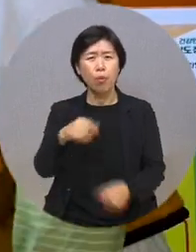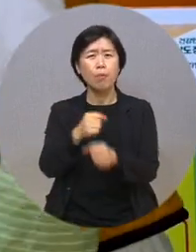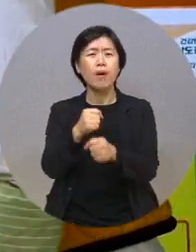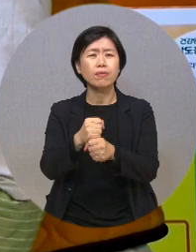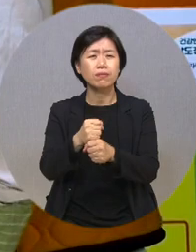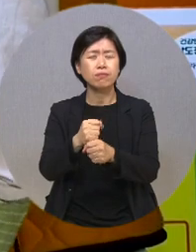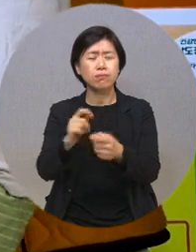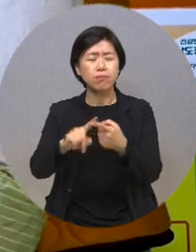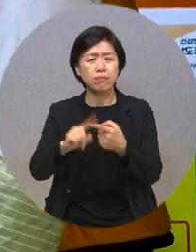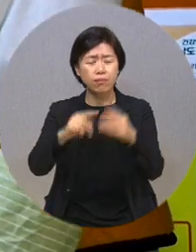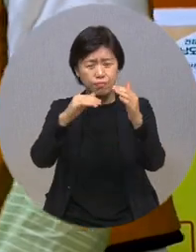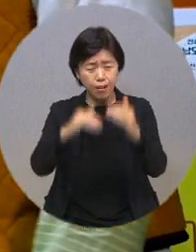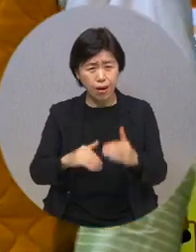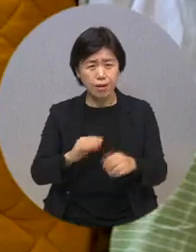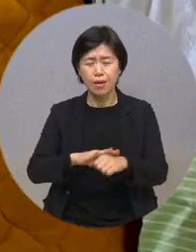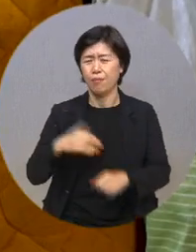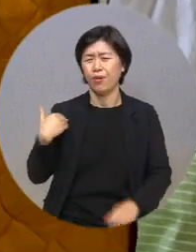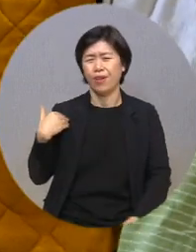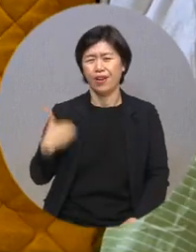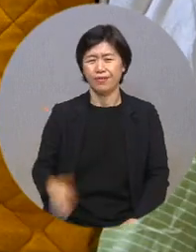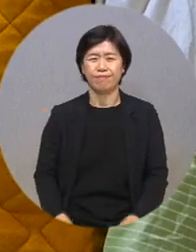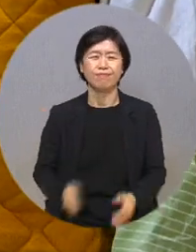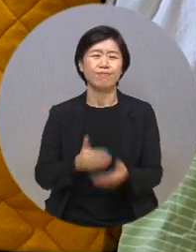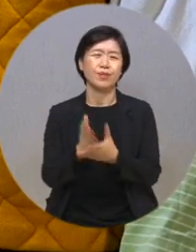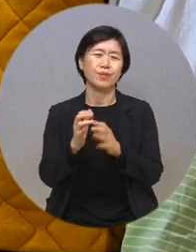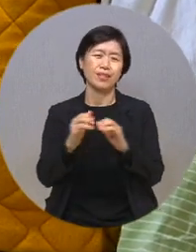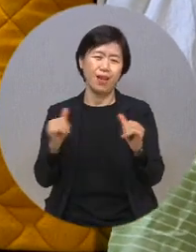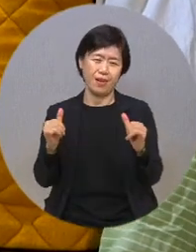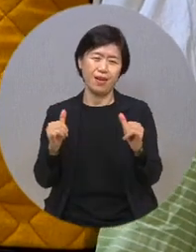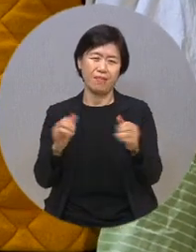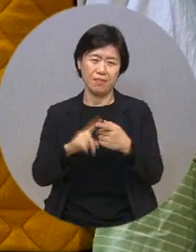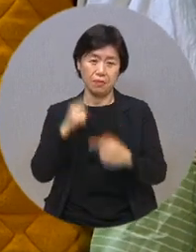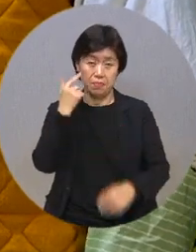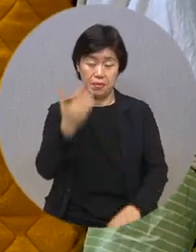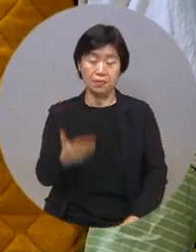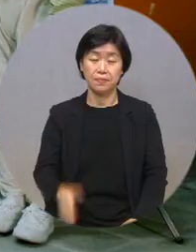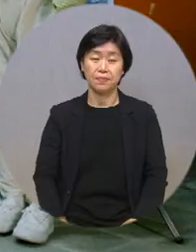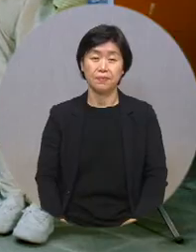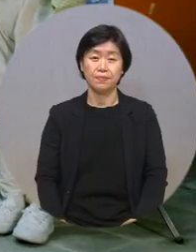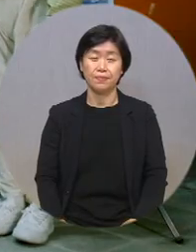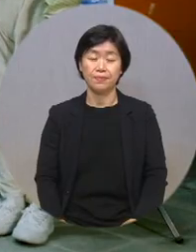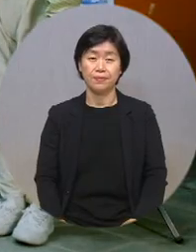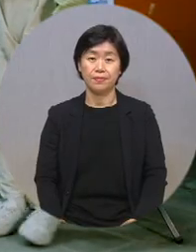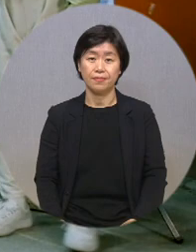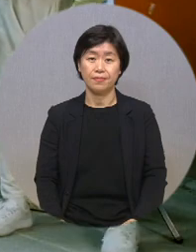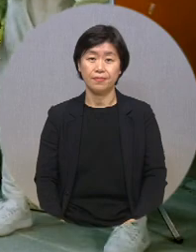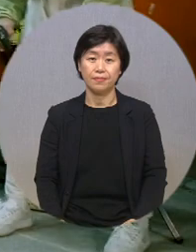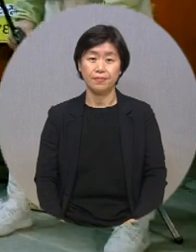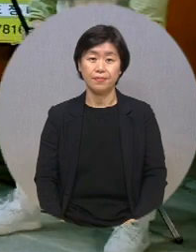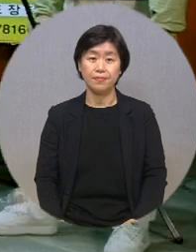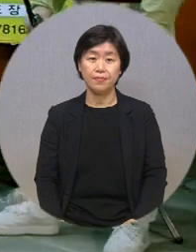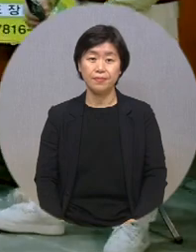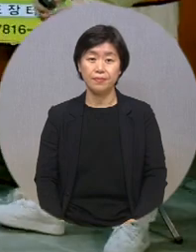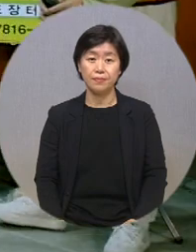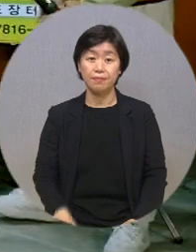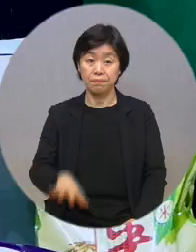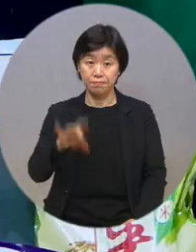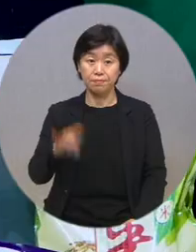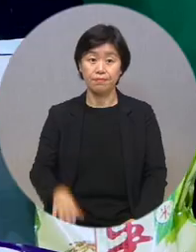잘 몰라요. 전문가분들이 계시니까 그분들에게 한번 소개를 받아보죠. 아우, 좋아요, 좋아요. 자, 그러면